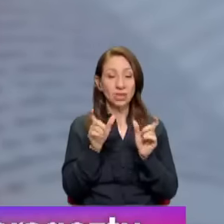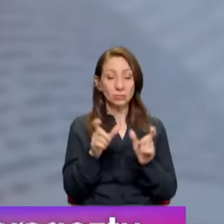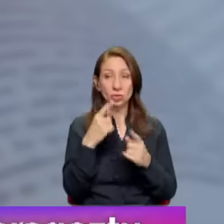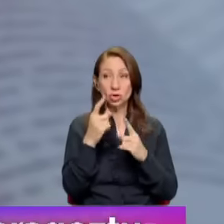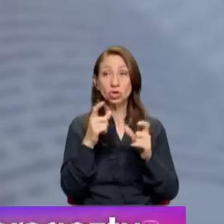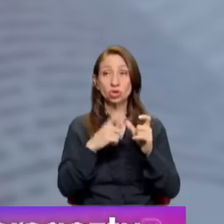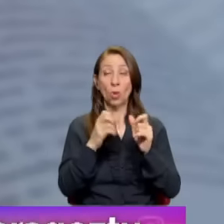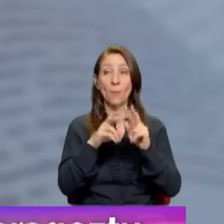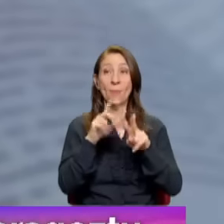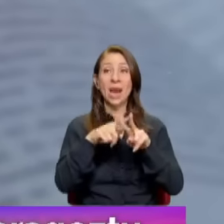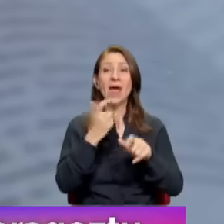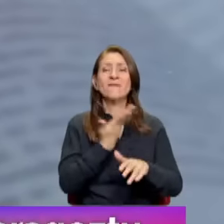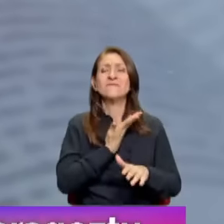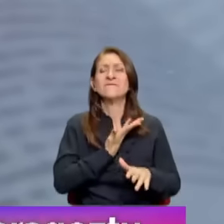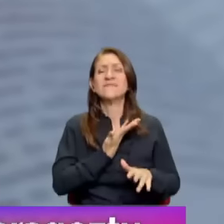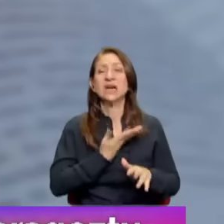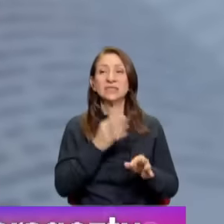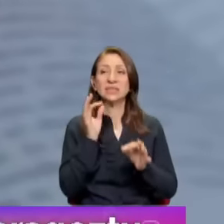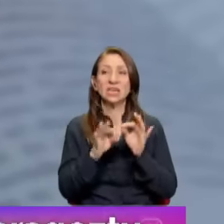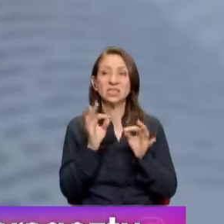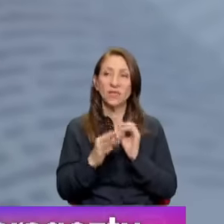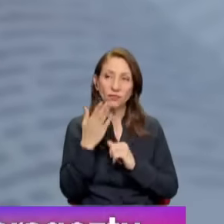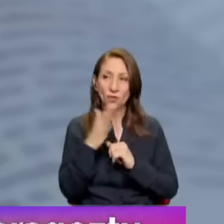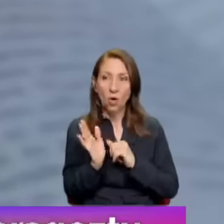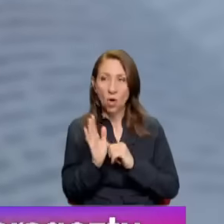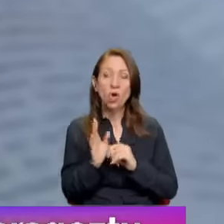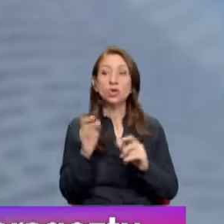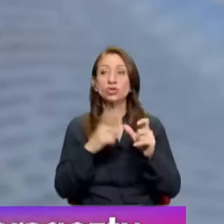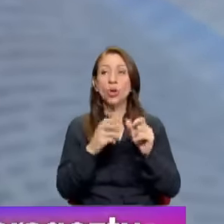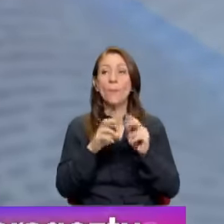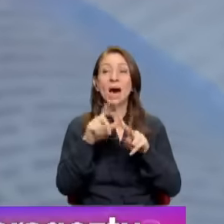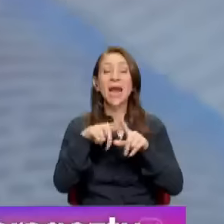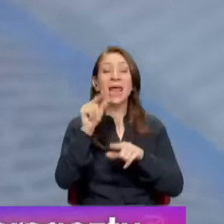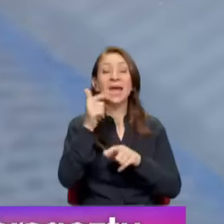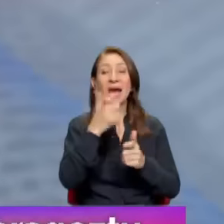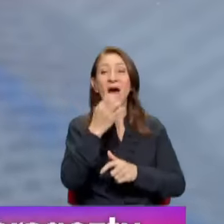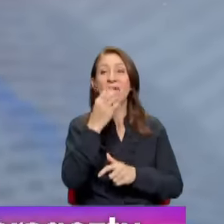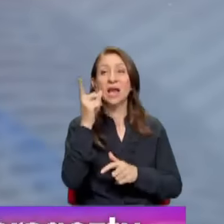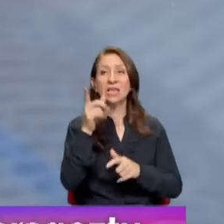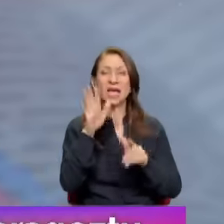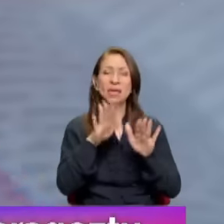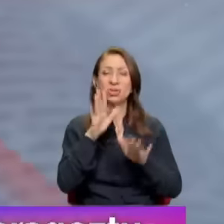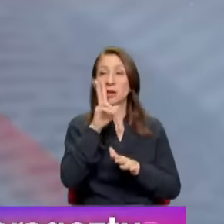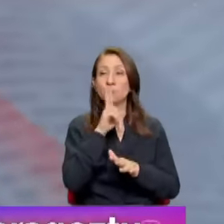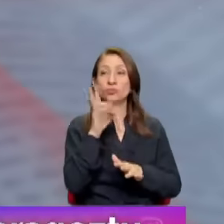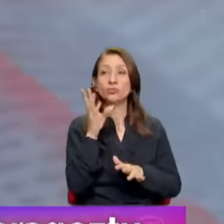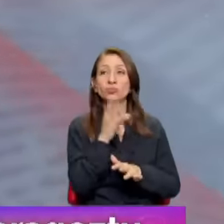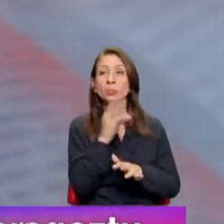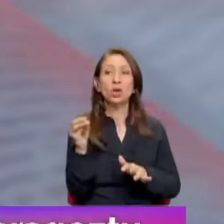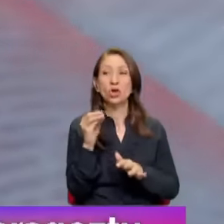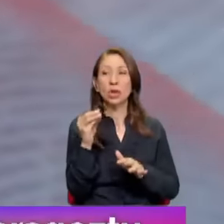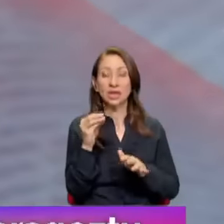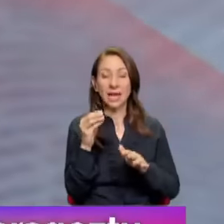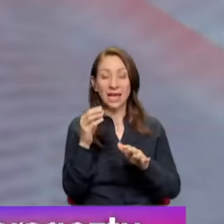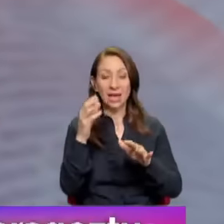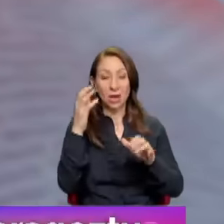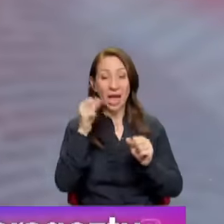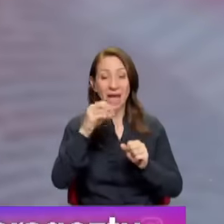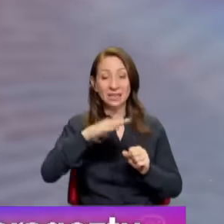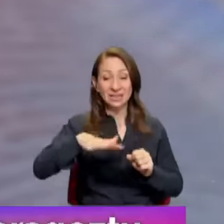Somali sevdasından tasarruf yok Eee Somali Ankara'da yaklaşık 200 milyon liralık elçilik